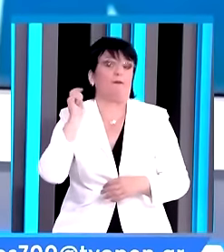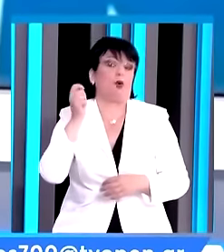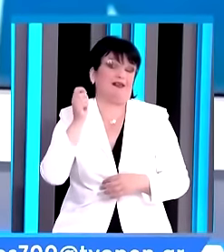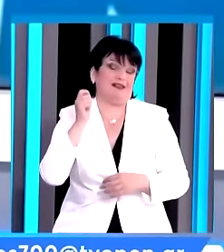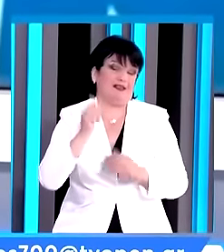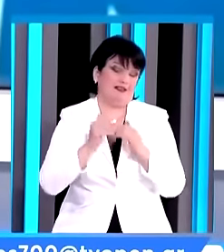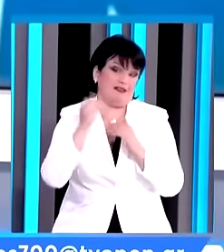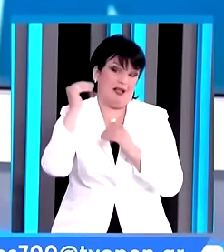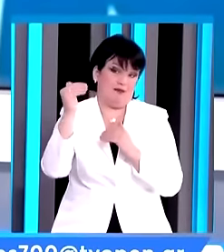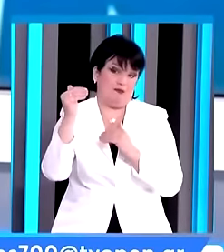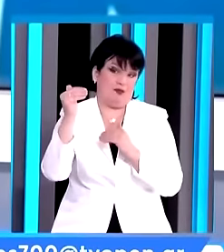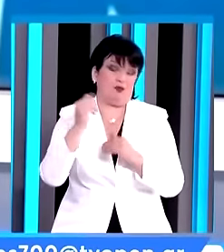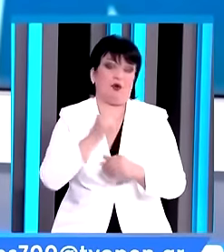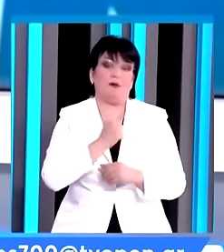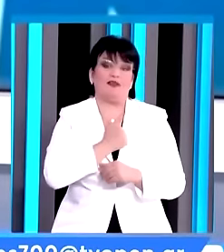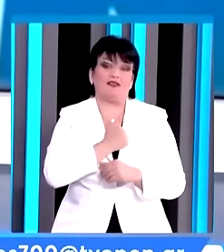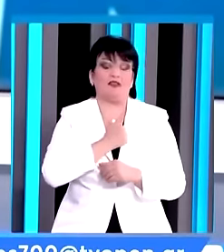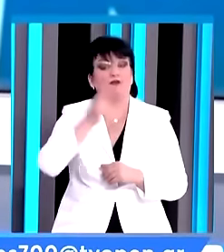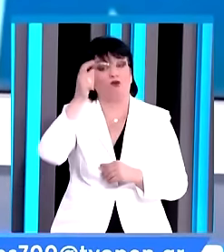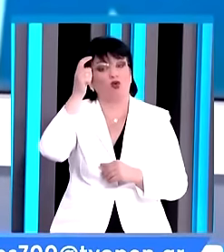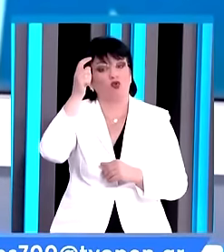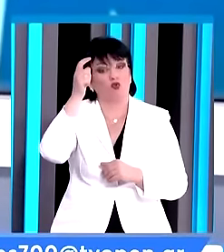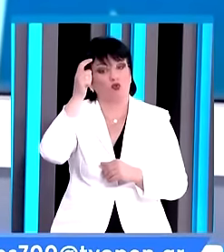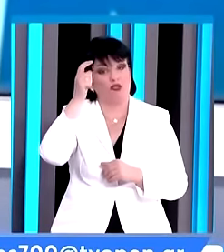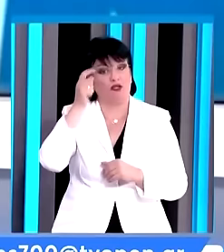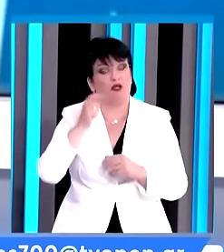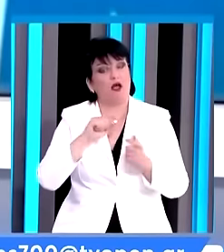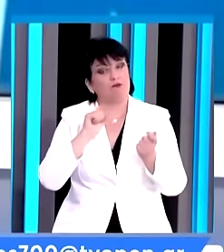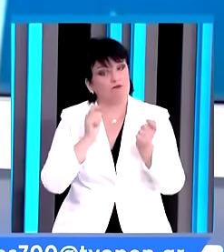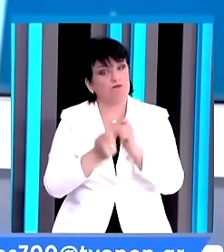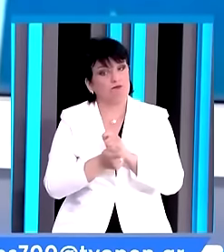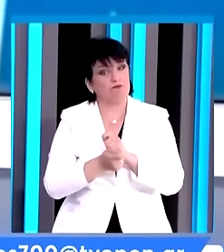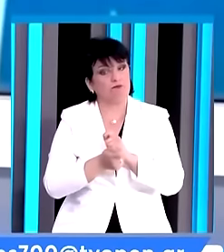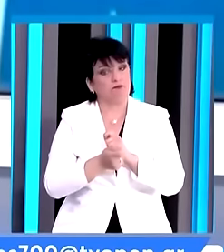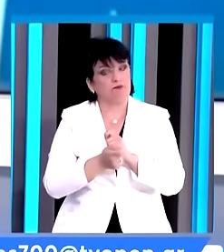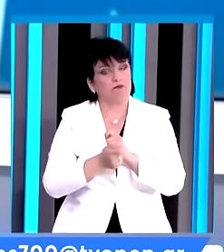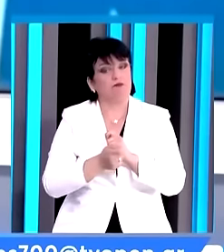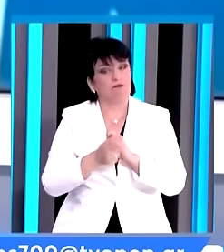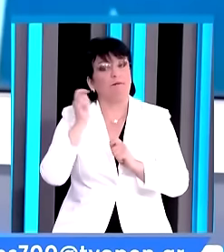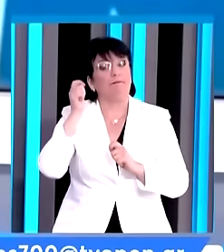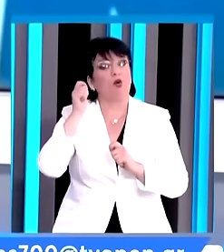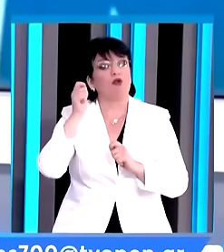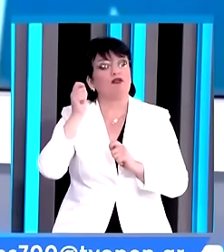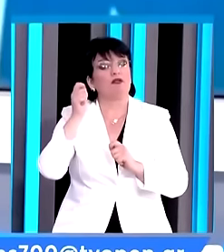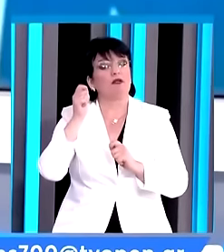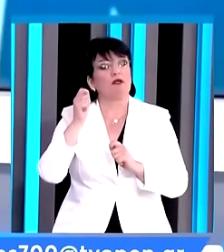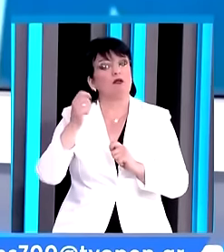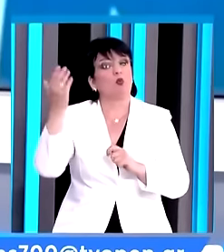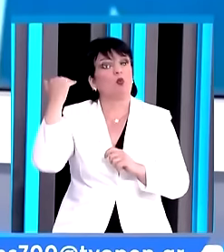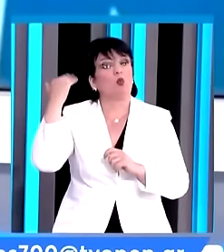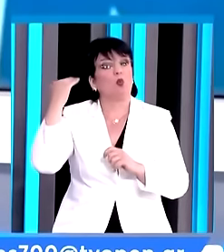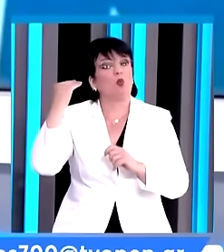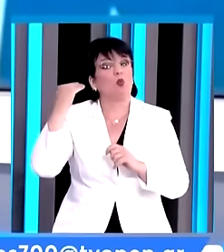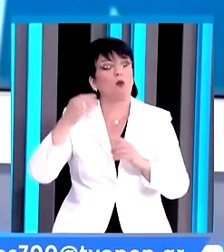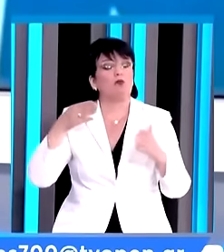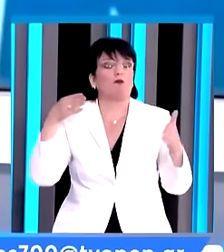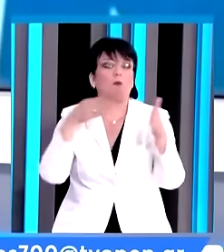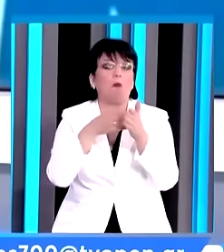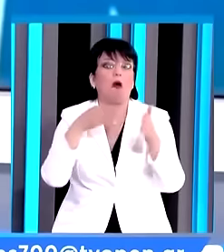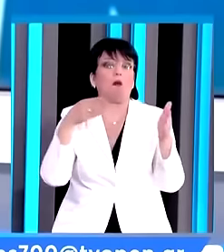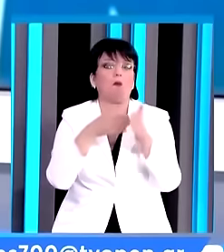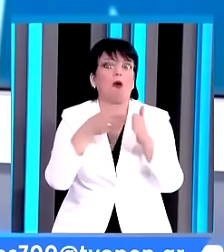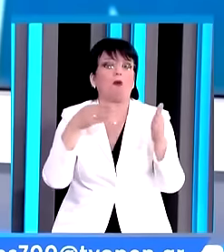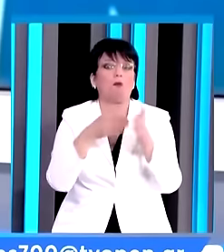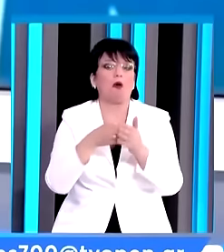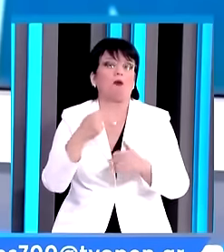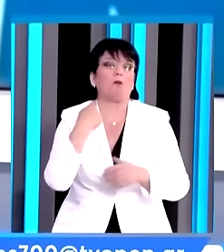πολιτικής. Ναι, πιστεύω ότι η Τουρκία έχει αντιληφθεί ότι η προηγούμενη πολιτική της την οδηγούσε σε ένα διέξοδο, σε μια